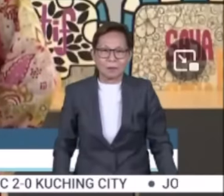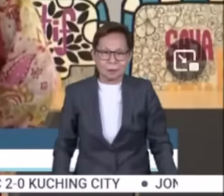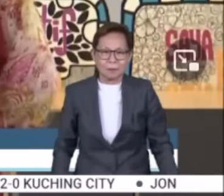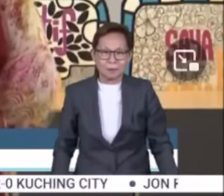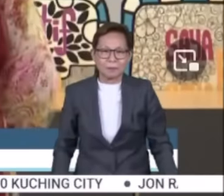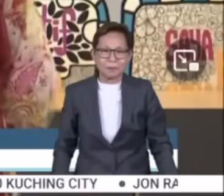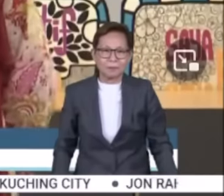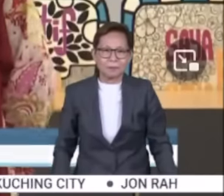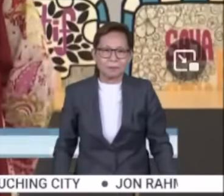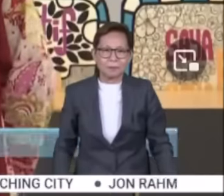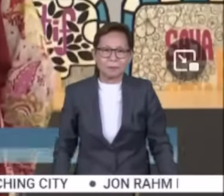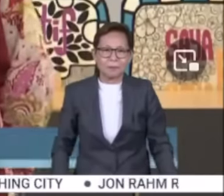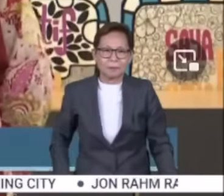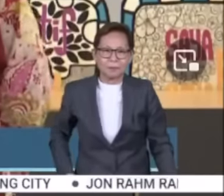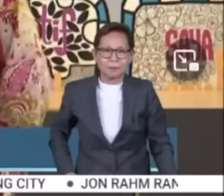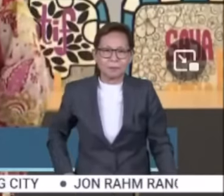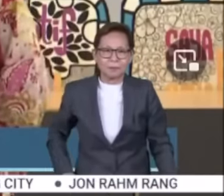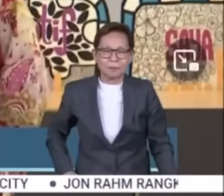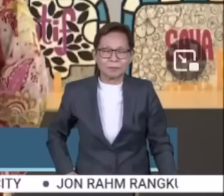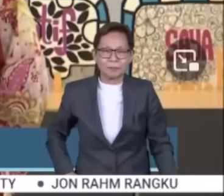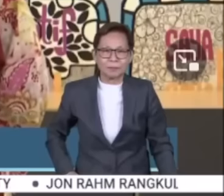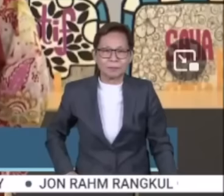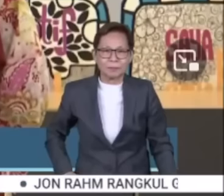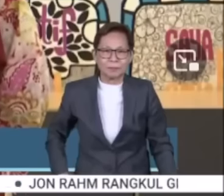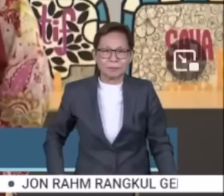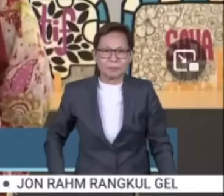Dari baby. Kalau belum besar buat apa sekolah?